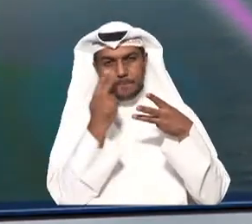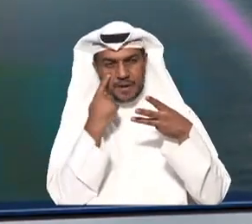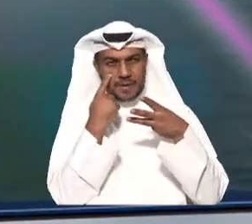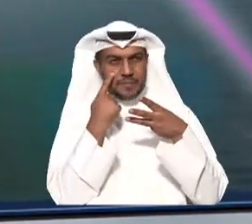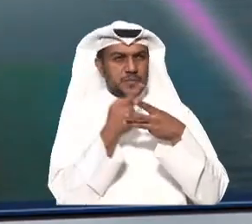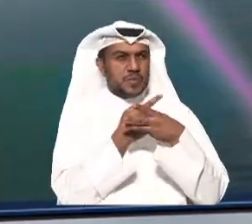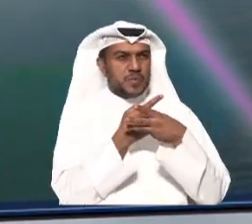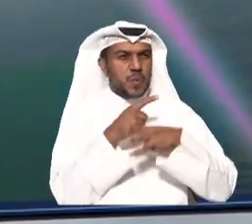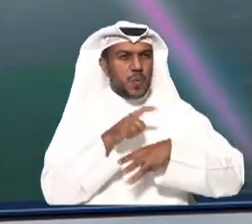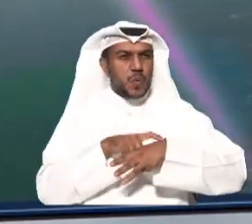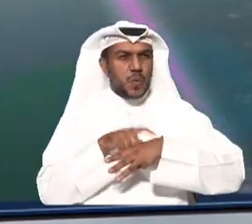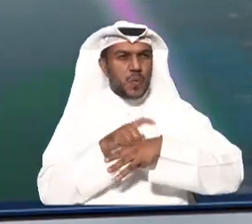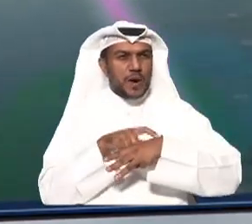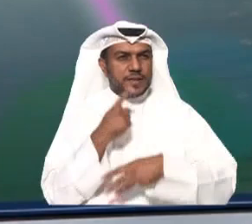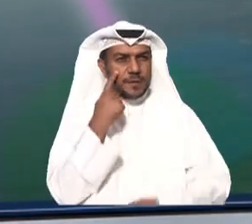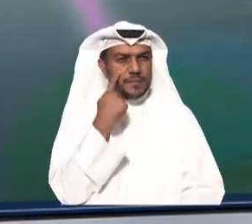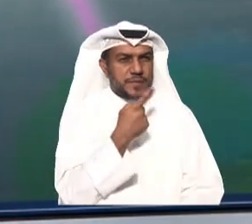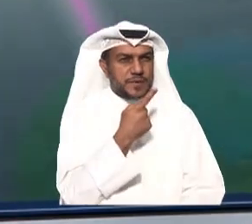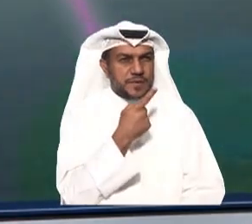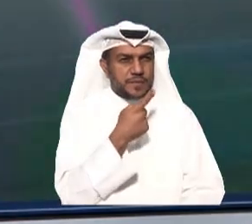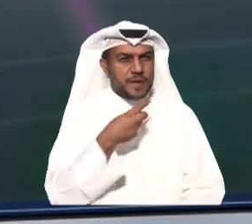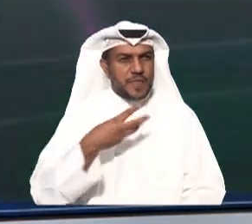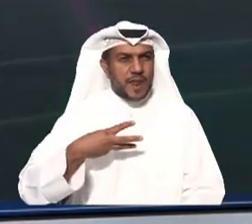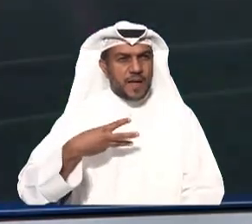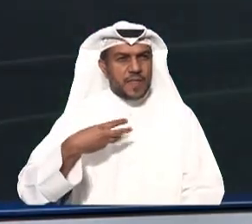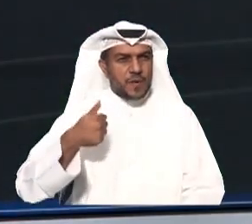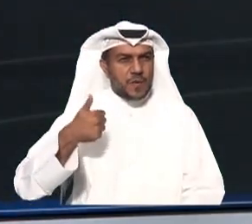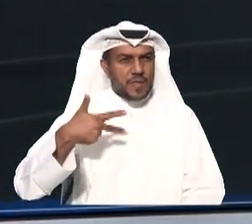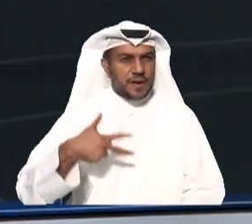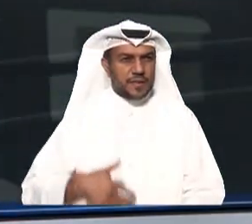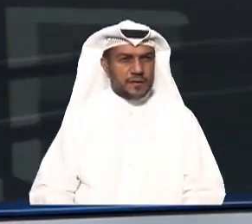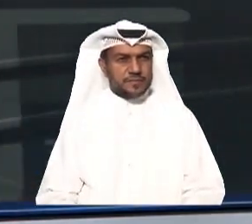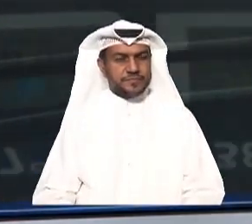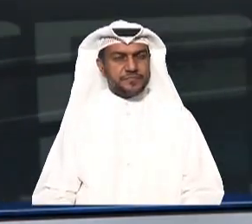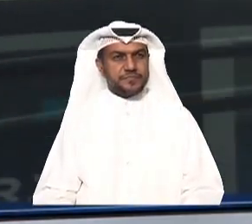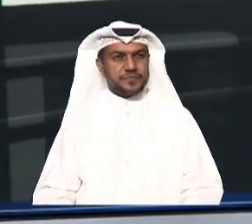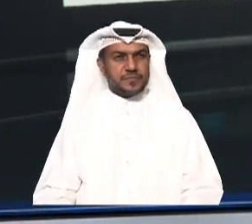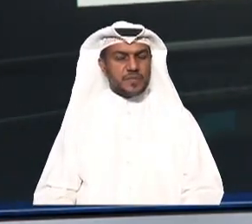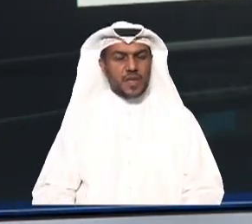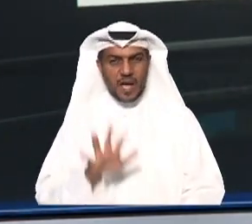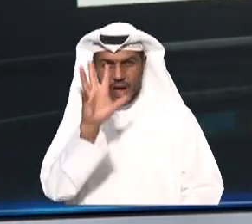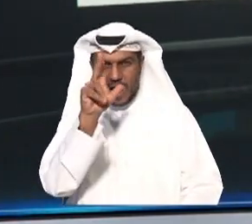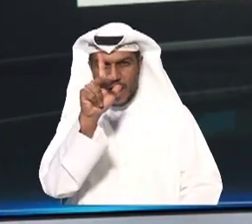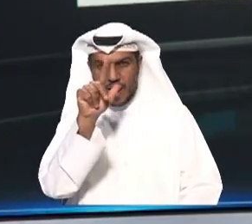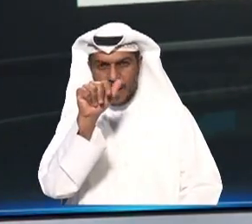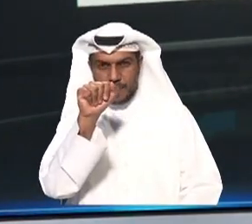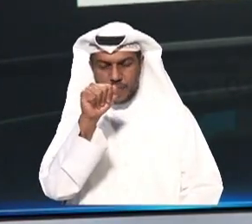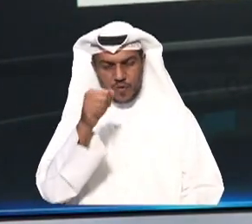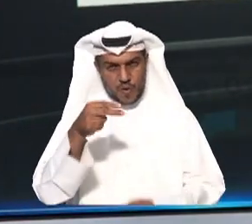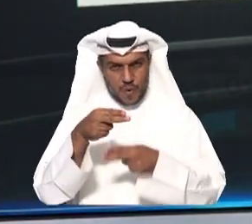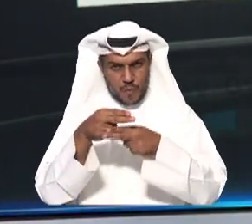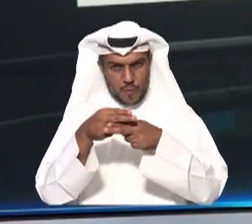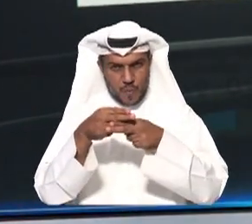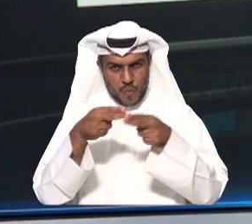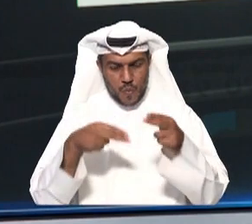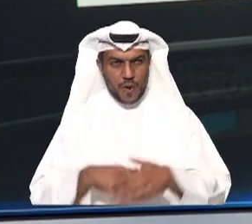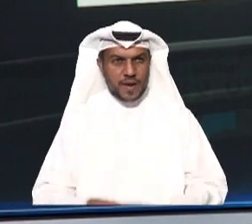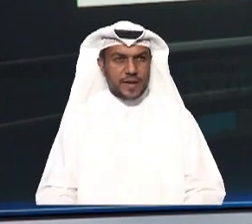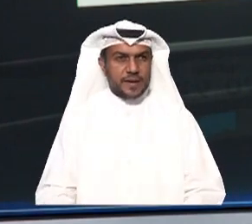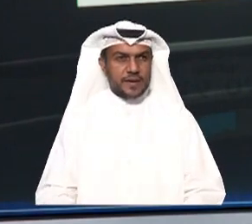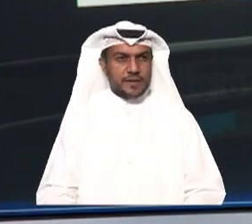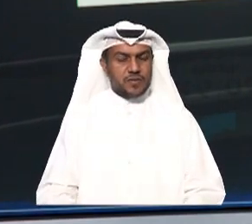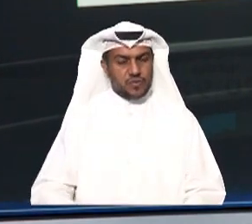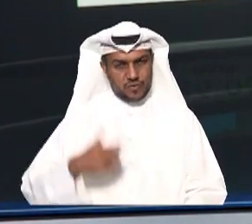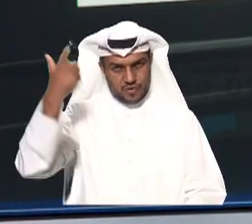المغرب الساعة 5:16 دقيقة. أما بالنسبة للطقس المتوقع في مدينة الكويت خلال الأيام الخمسة المقبلة، أجواء راح تكون